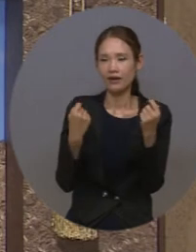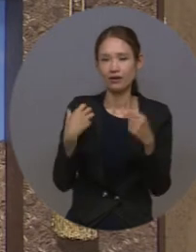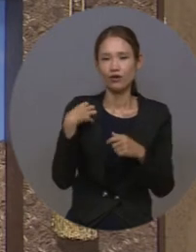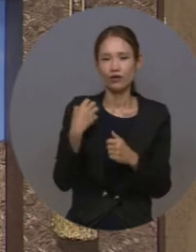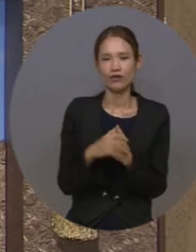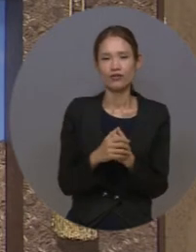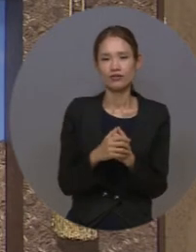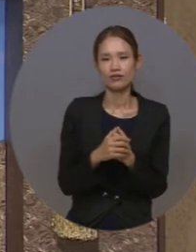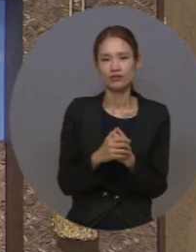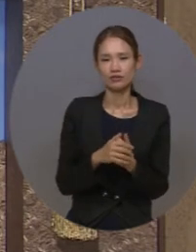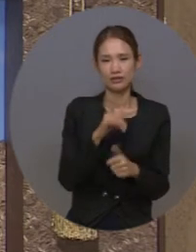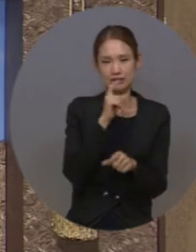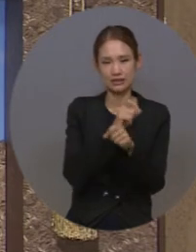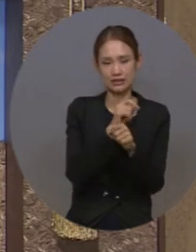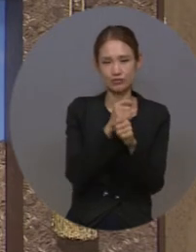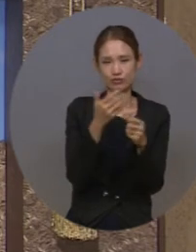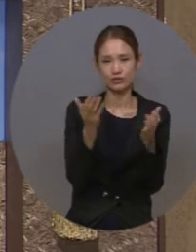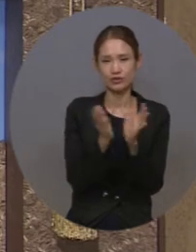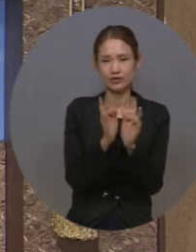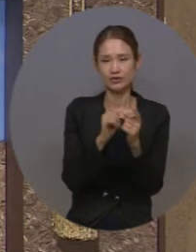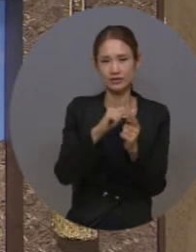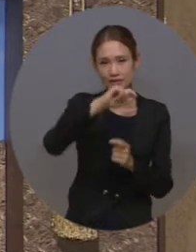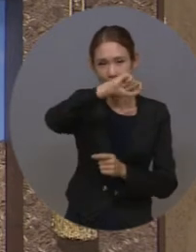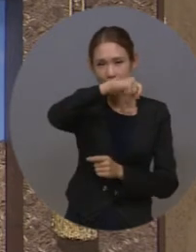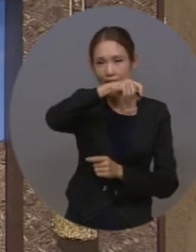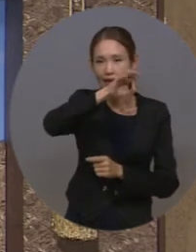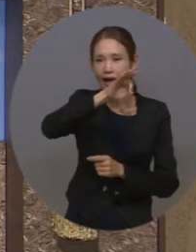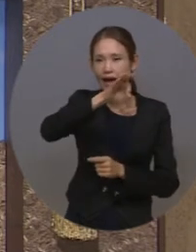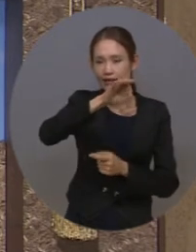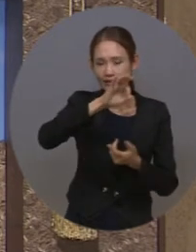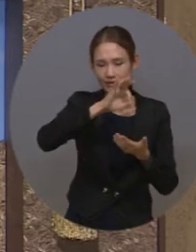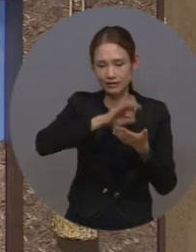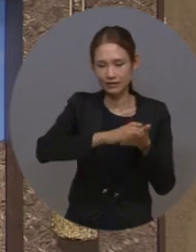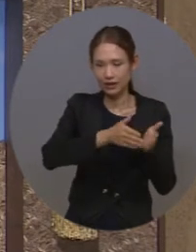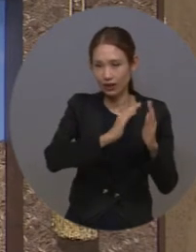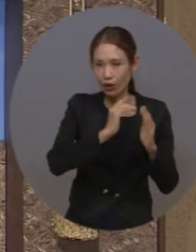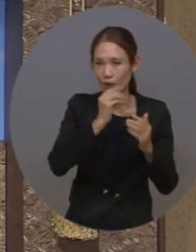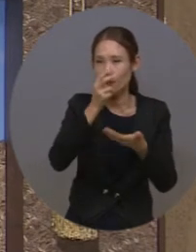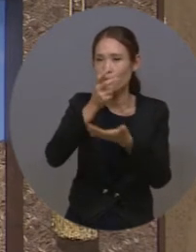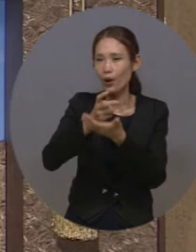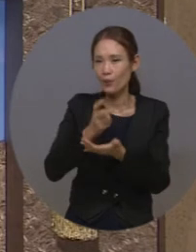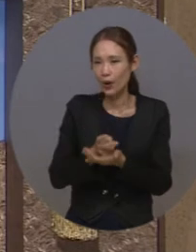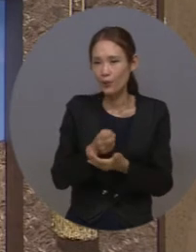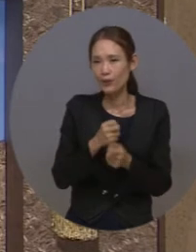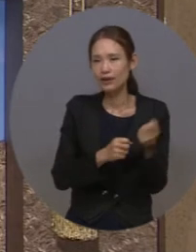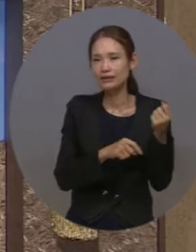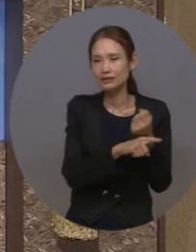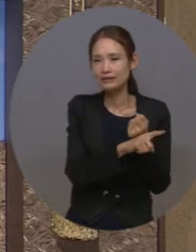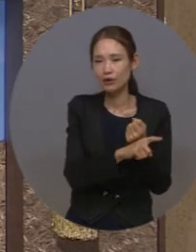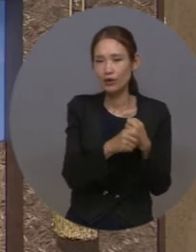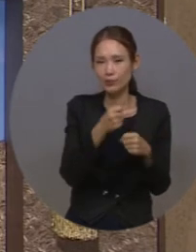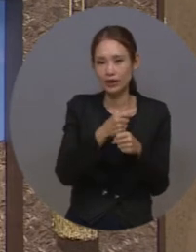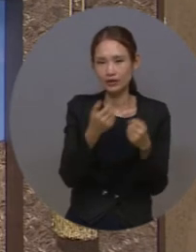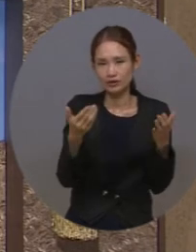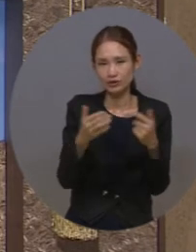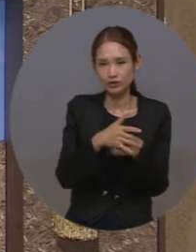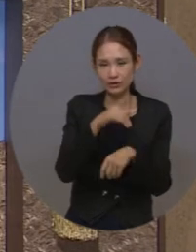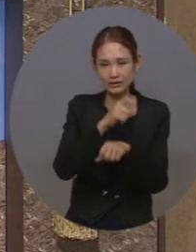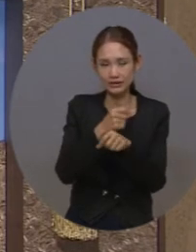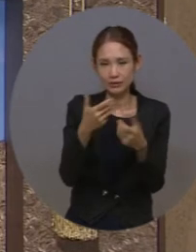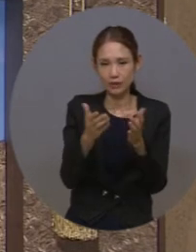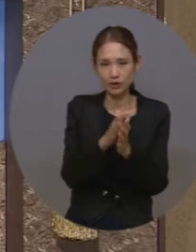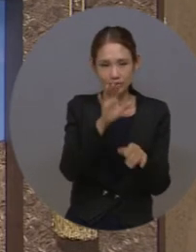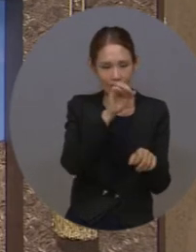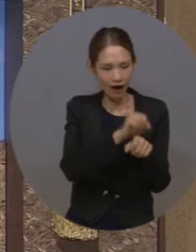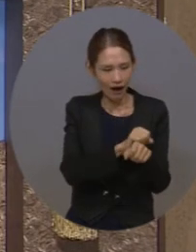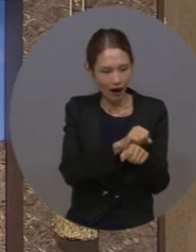네. 도의원은 집행부에 대한 예산을 세워주고 조례를 만들어가지고 근거를 만들어주고 네. 또 집행부가 잘했나